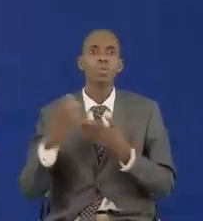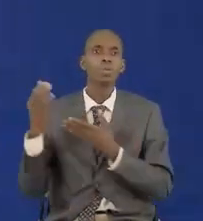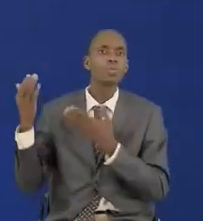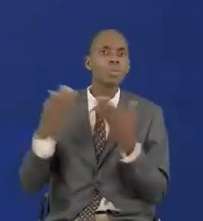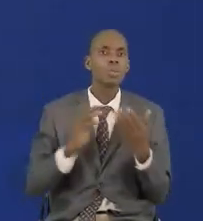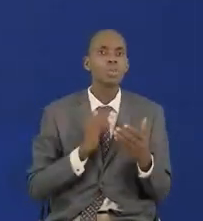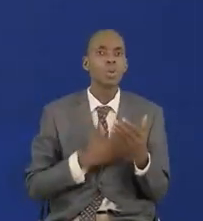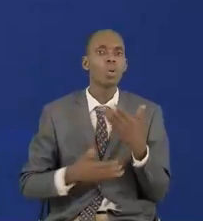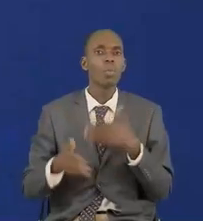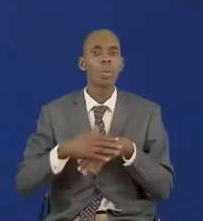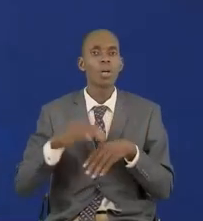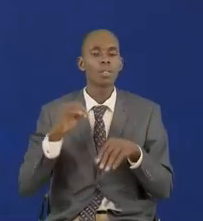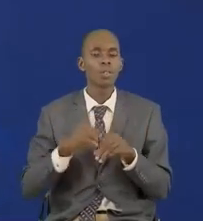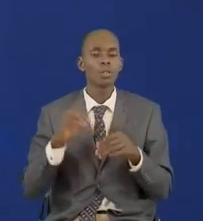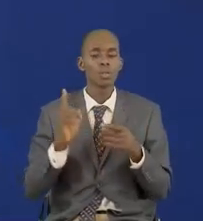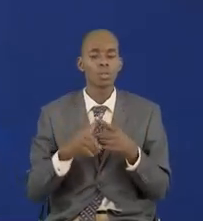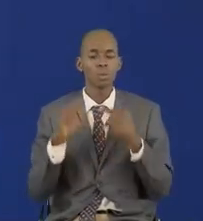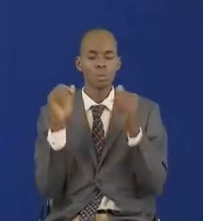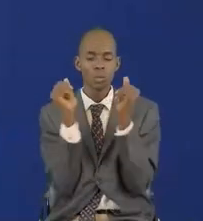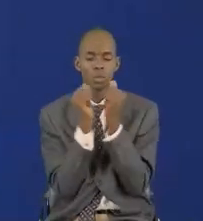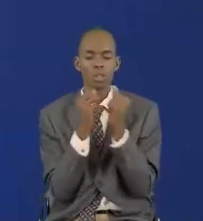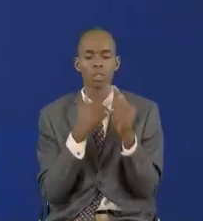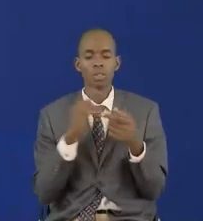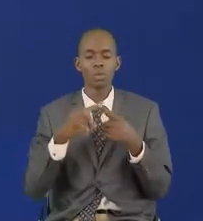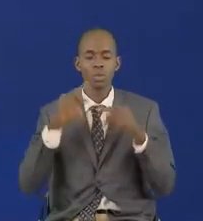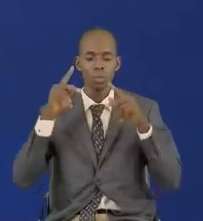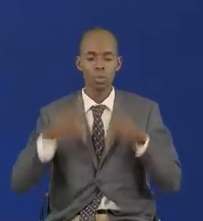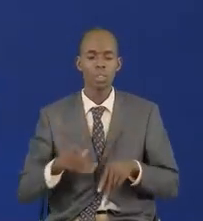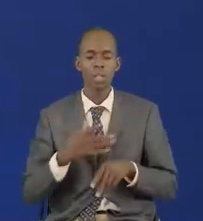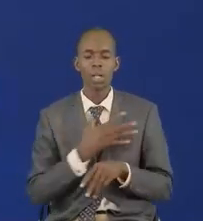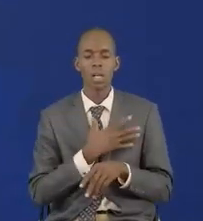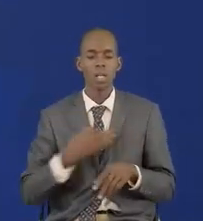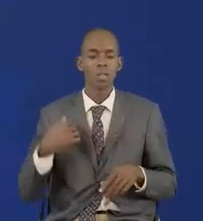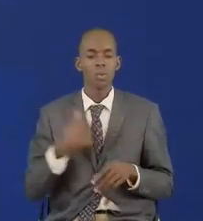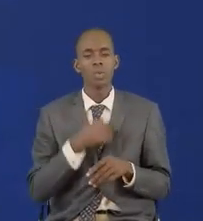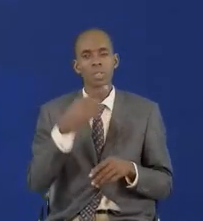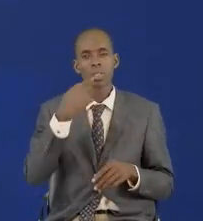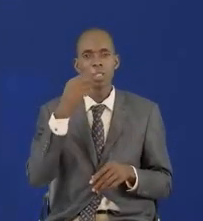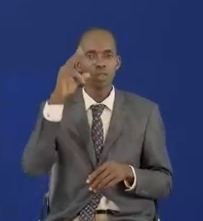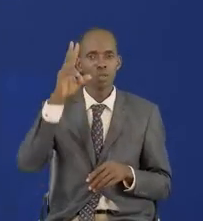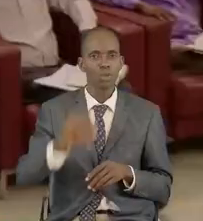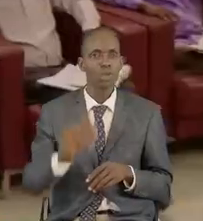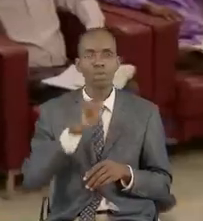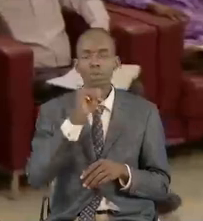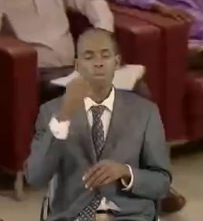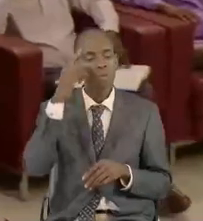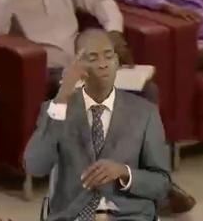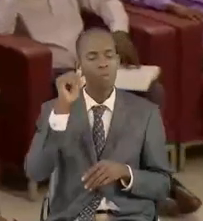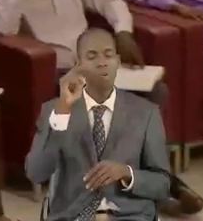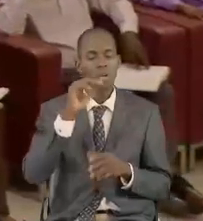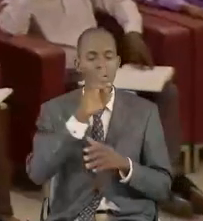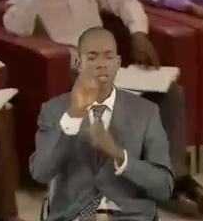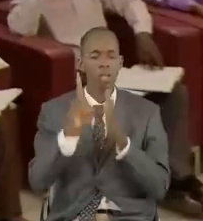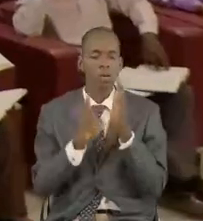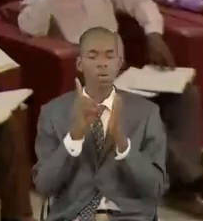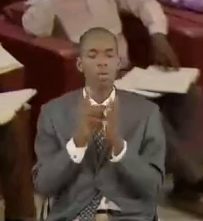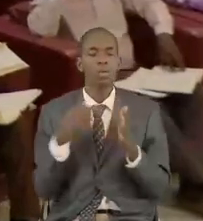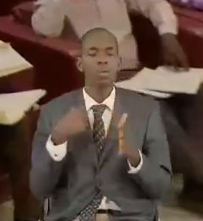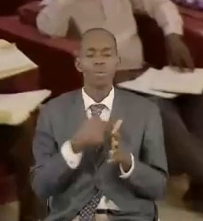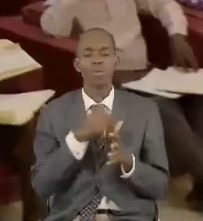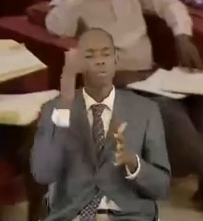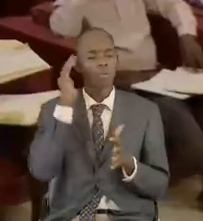servitude d'une personnalité nous disons NON et nous n'allons même pas nous laisser à cela